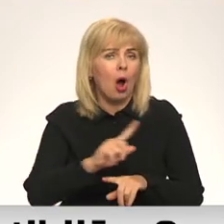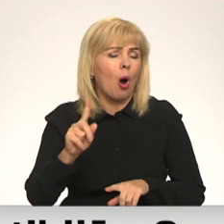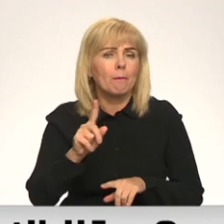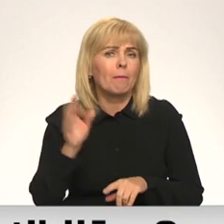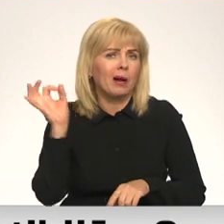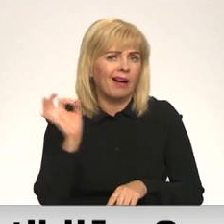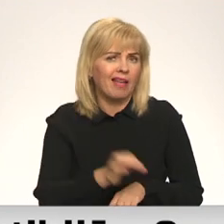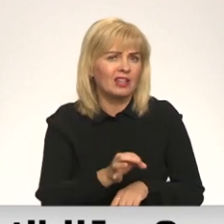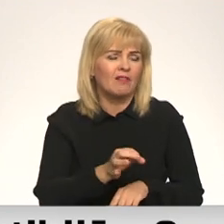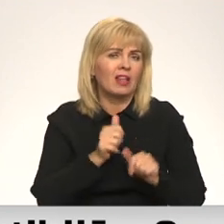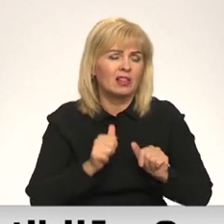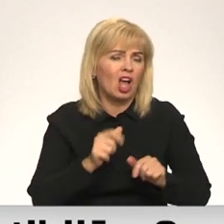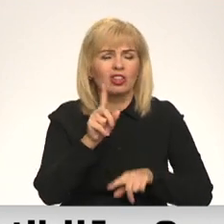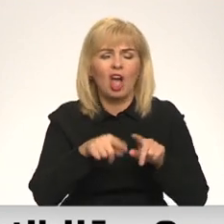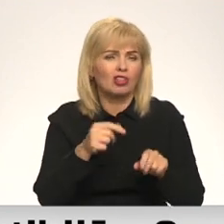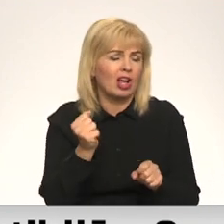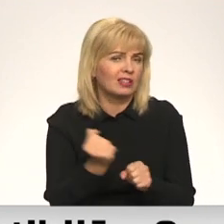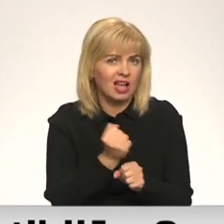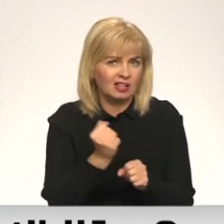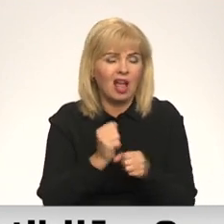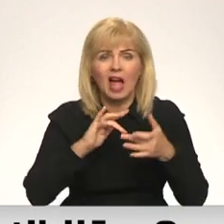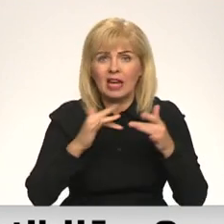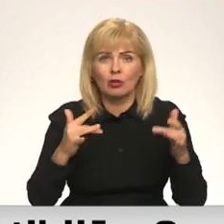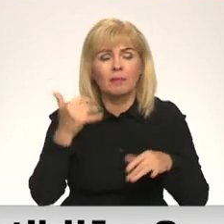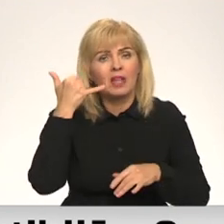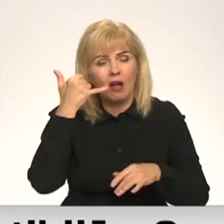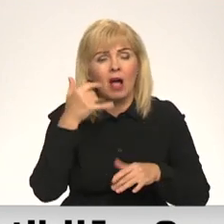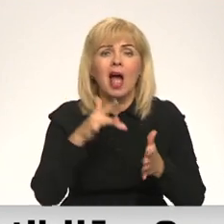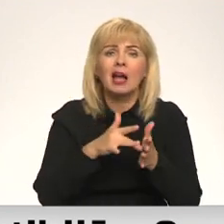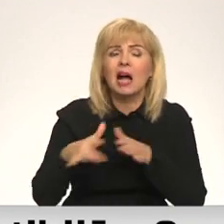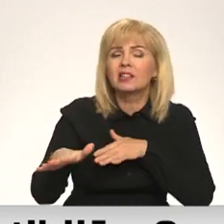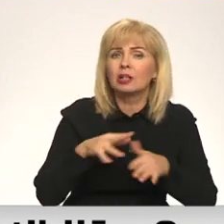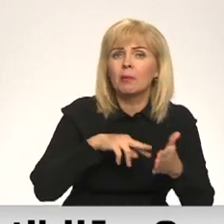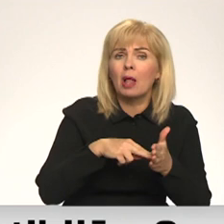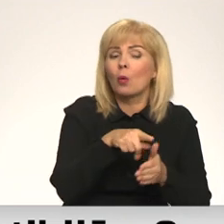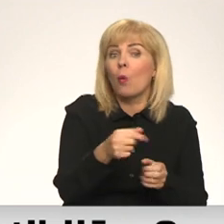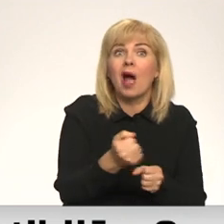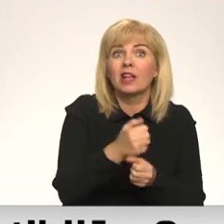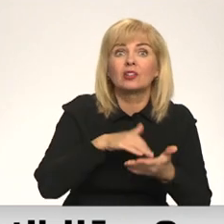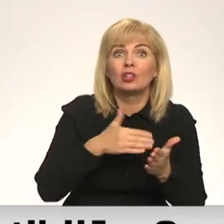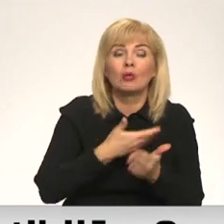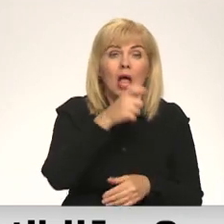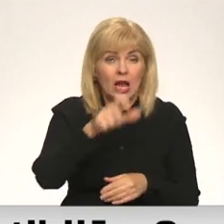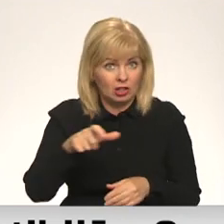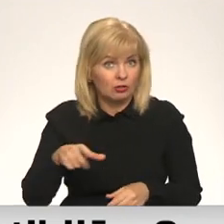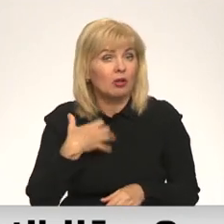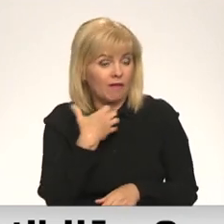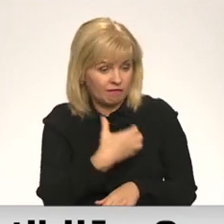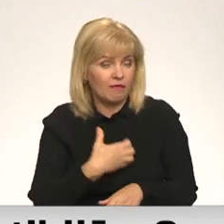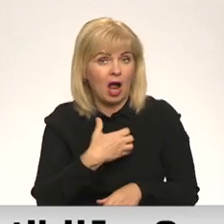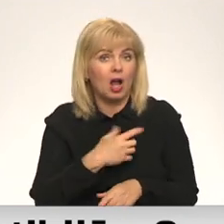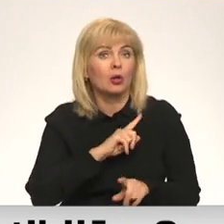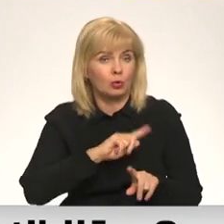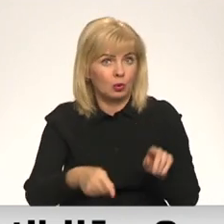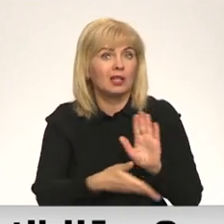dienestiem brīžiem nedarbojās internets un telefonu sakari. Kāds ir rīcības plāns, ko darīt šādās situācijās, kad iedzīvotājiem nepieciešama operatīvo